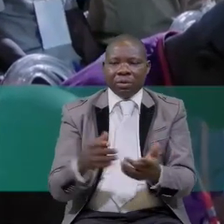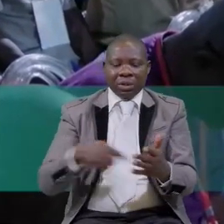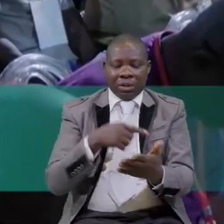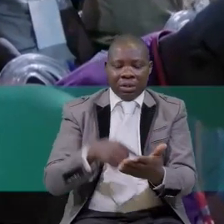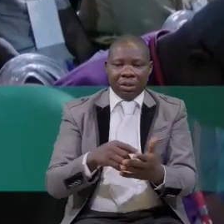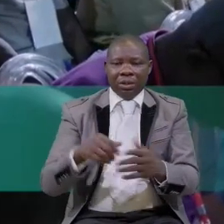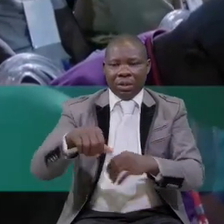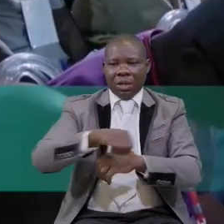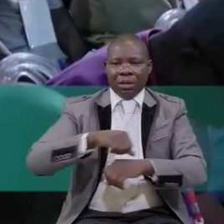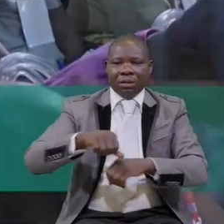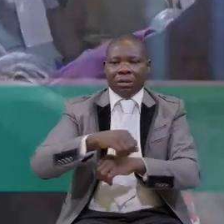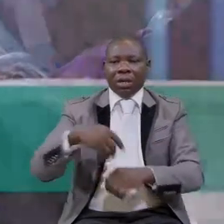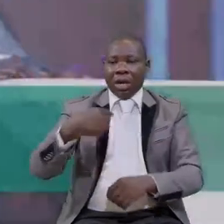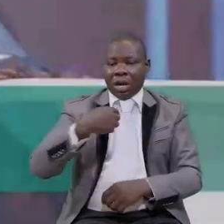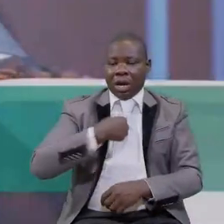onction,